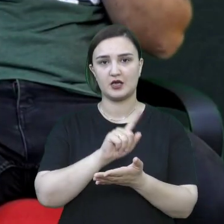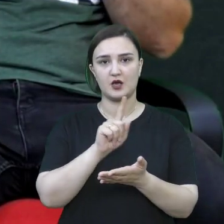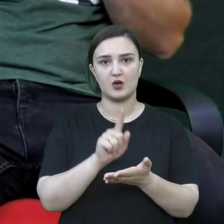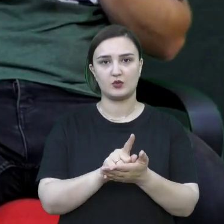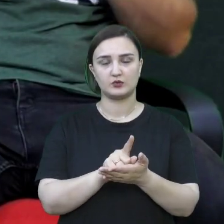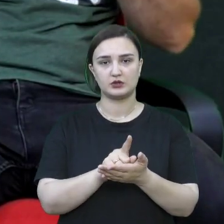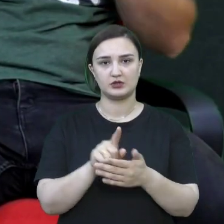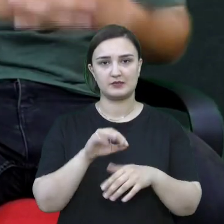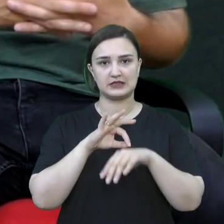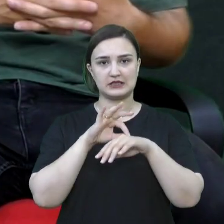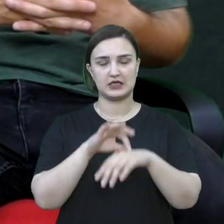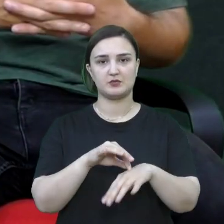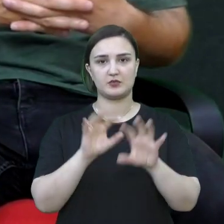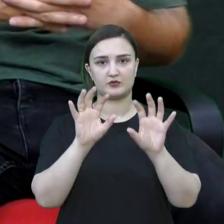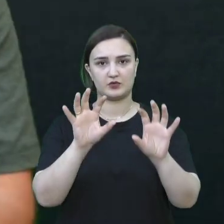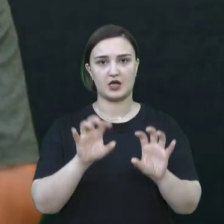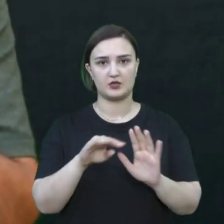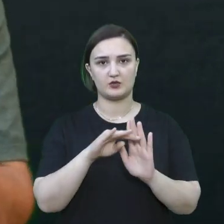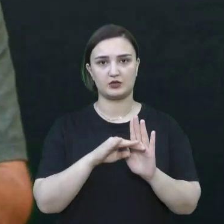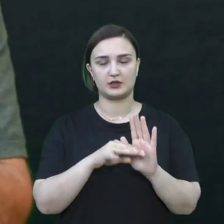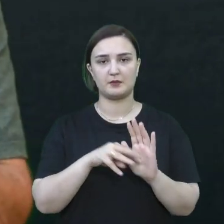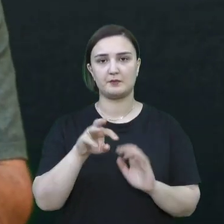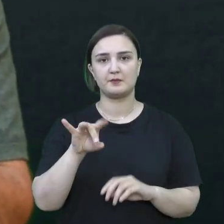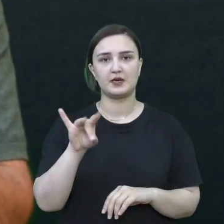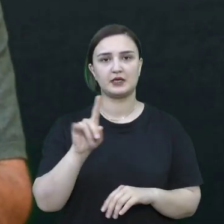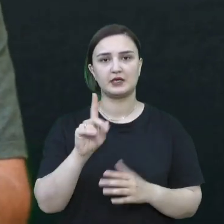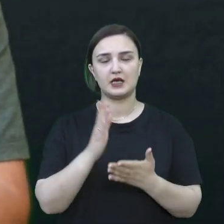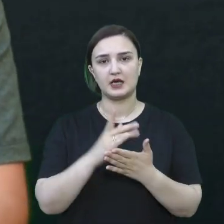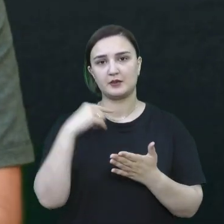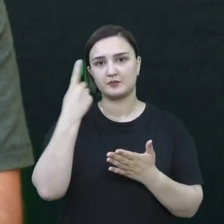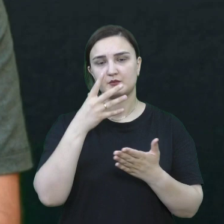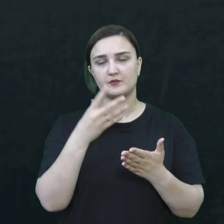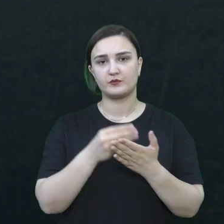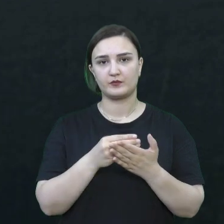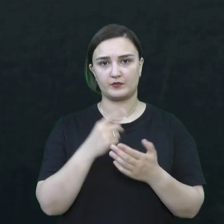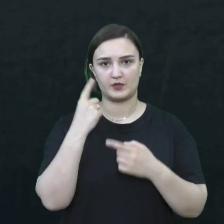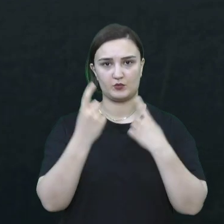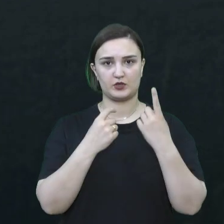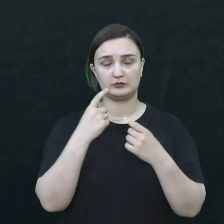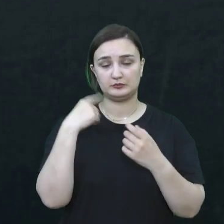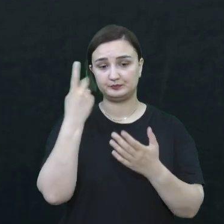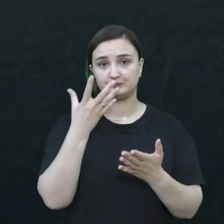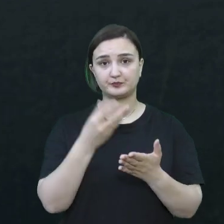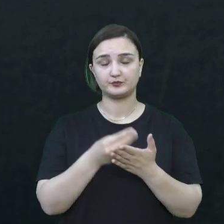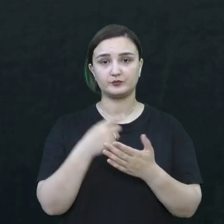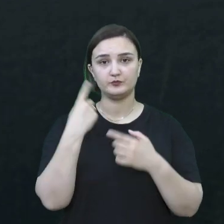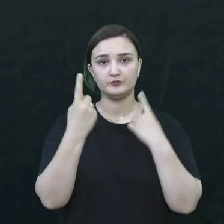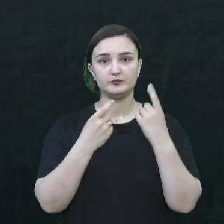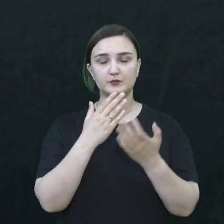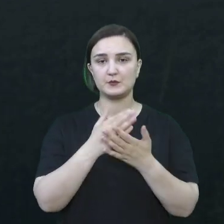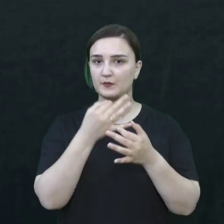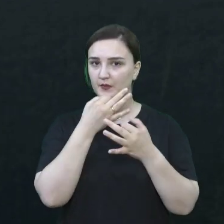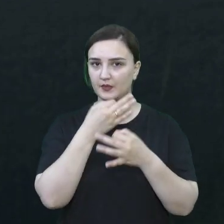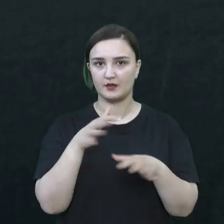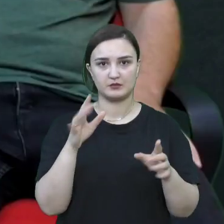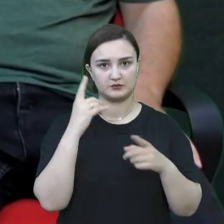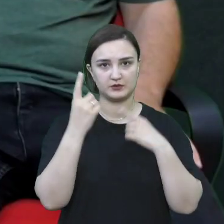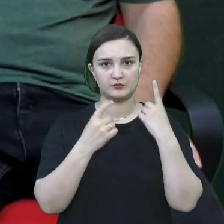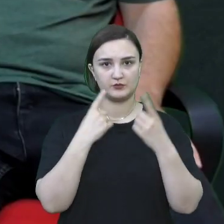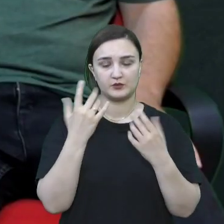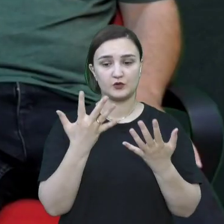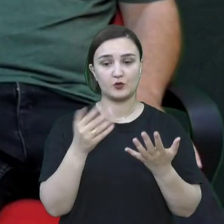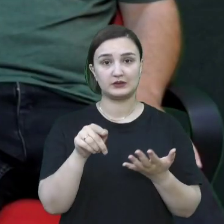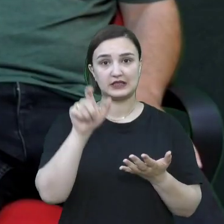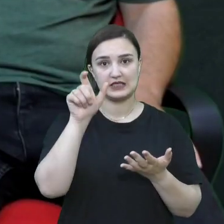აუცილებელია წარიმართოს კანონიერად. მარი, რა არის პერსონალური მონაცემები? პერსონალური მონაცემები არის ნებისმიერი ინფორმაცია,